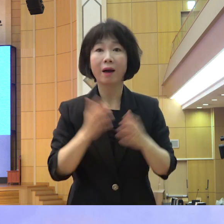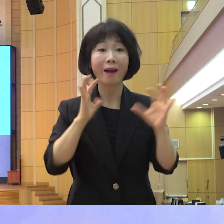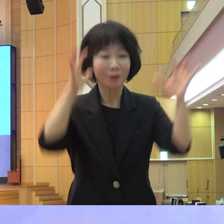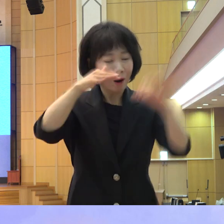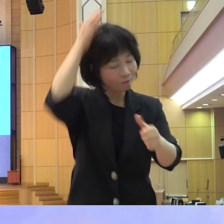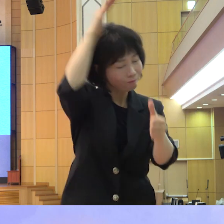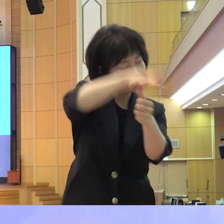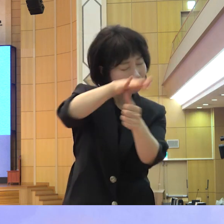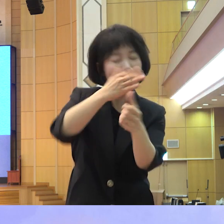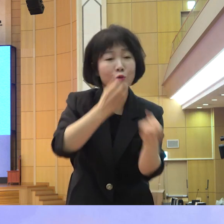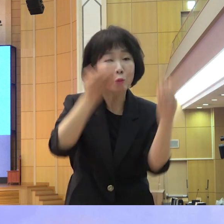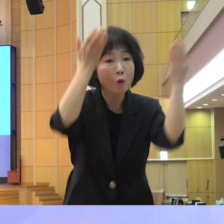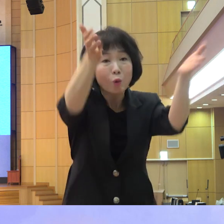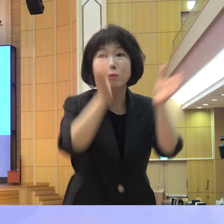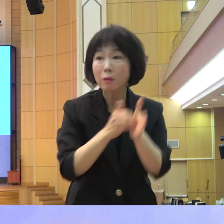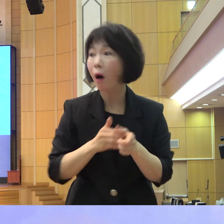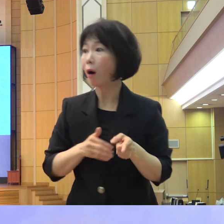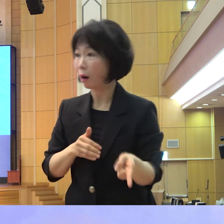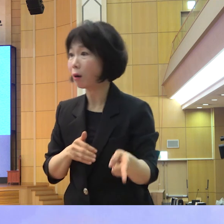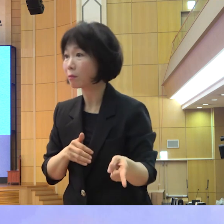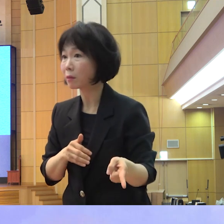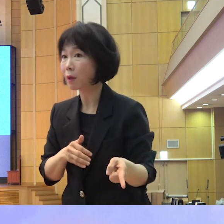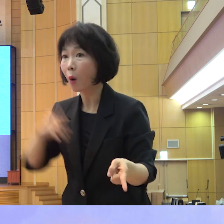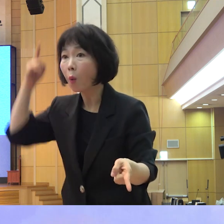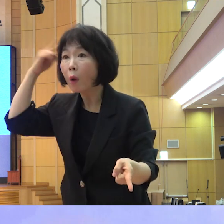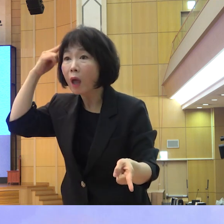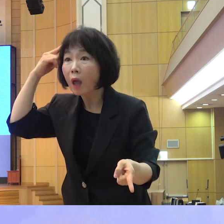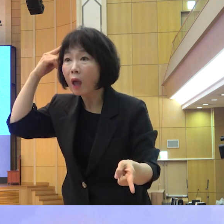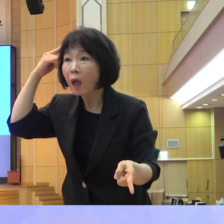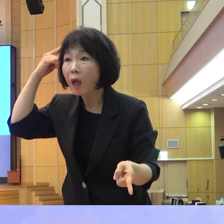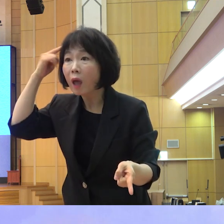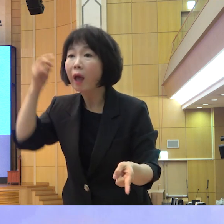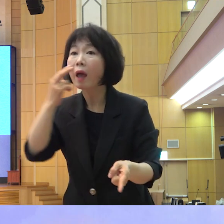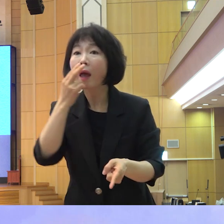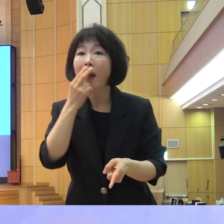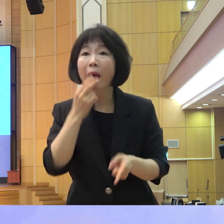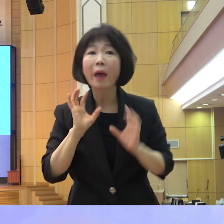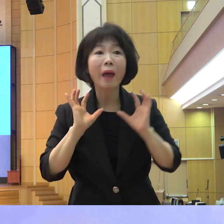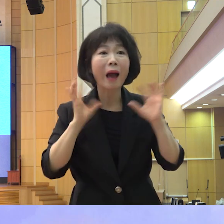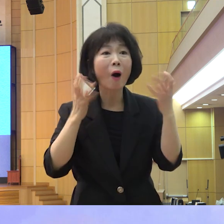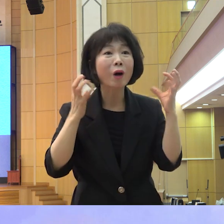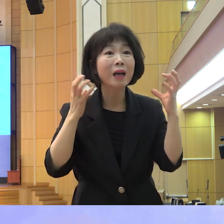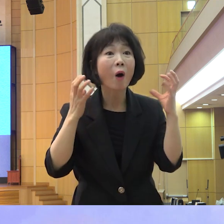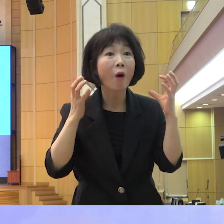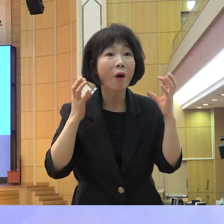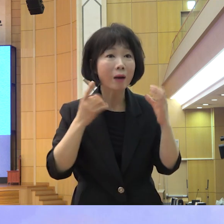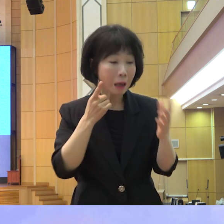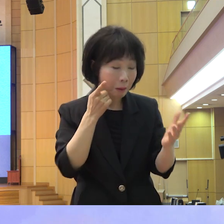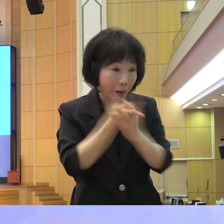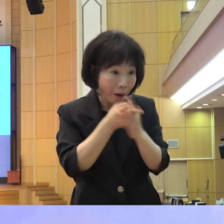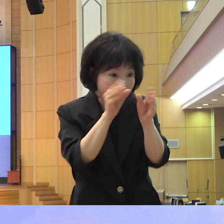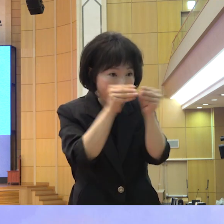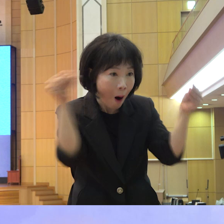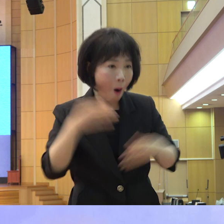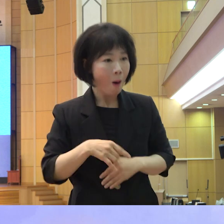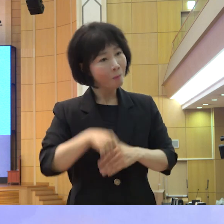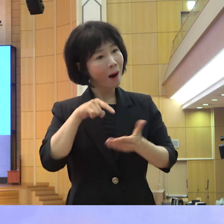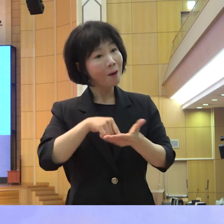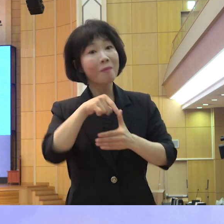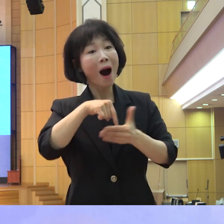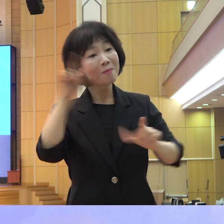안수하시고 축복해 주셨거든요. 왜 그러냐면 이 어린아이만큼 순수해야 된다라는